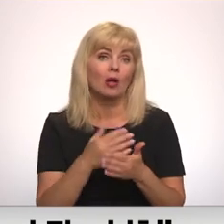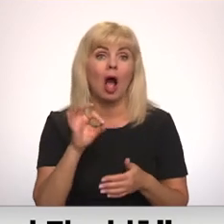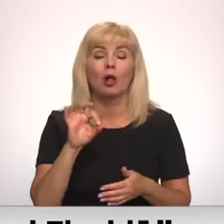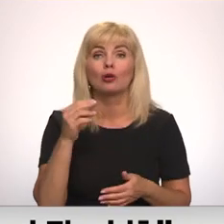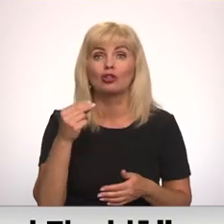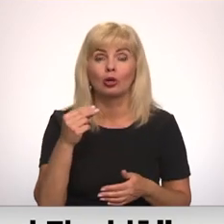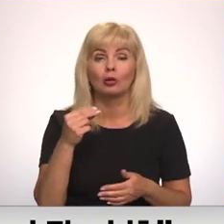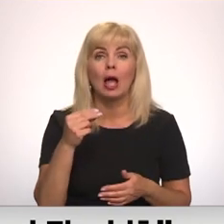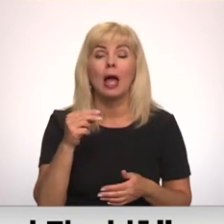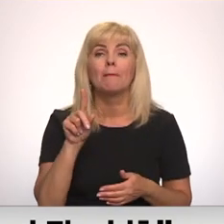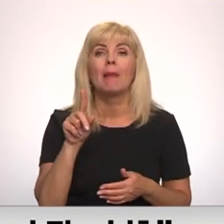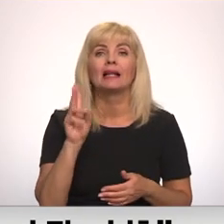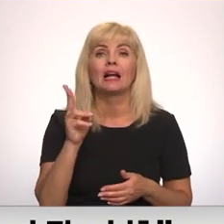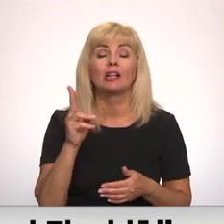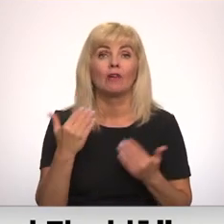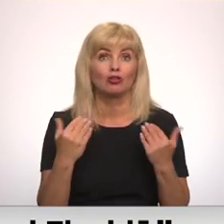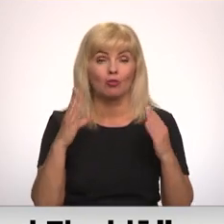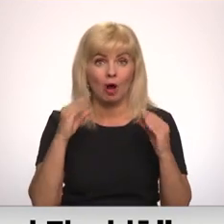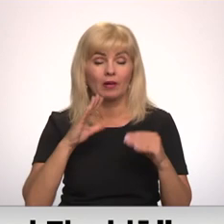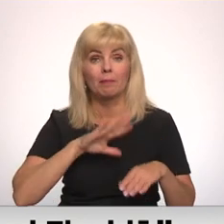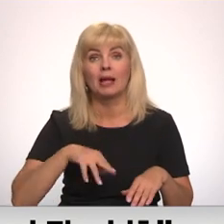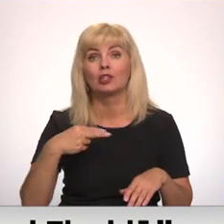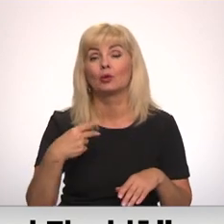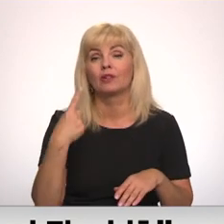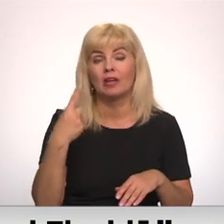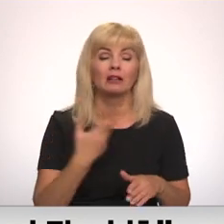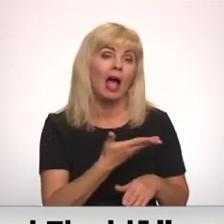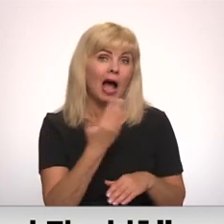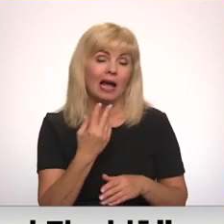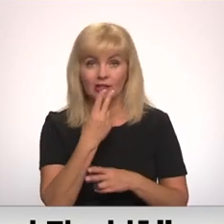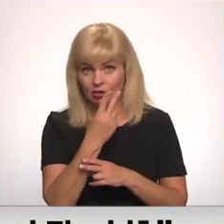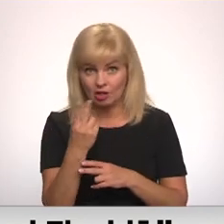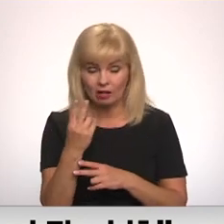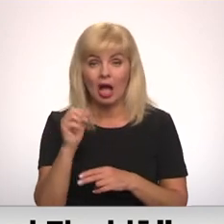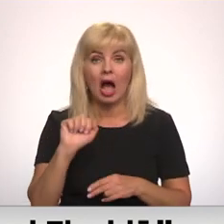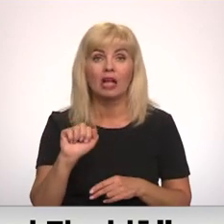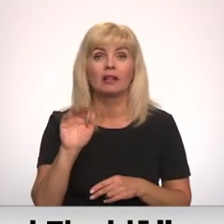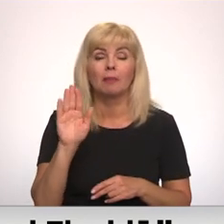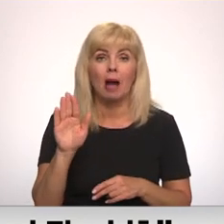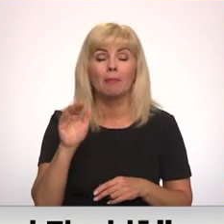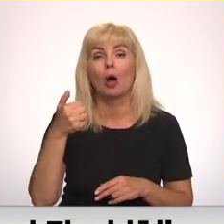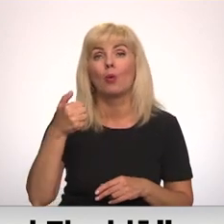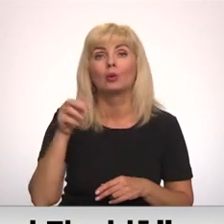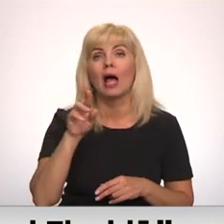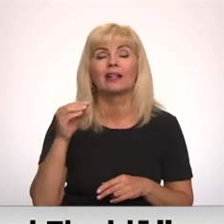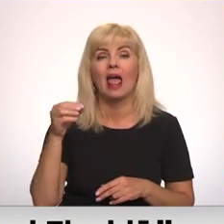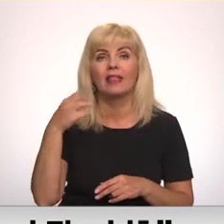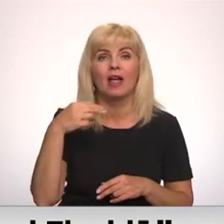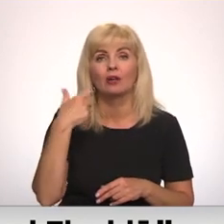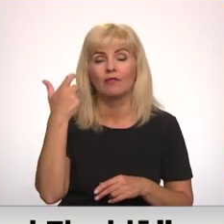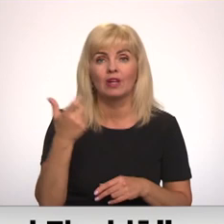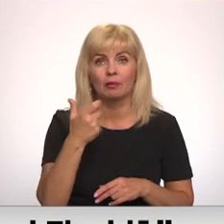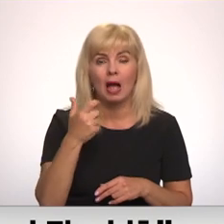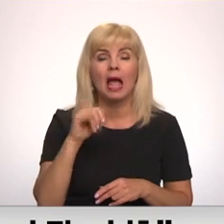Žitluhinu un Pēteru Krilovu, bet šovakar pēc pulksteni 21. Aicinām skatīties Arvīda Babra un Gundara Rēdera filmu par